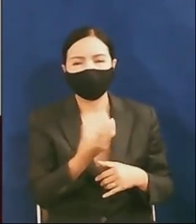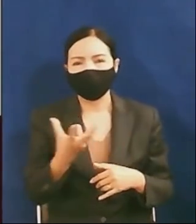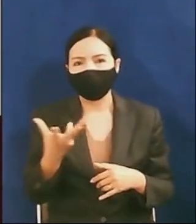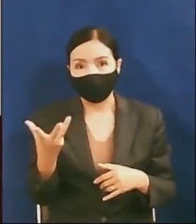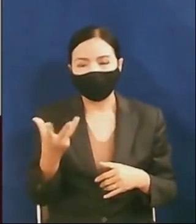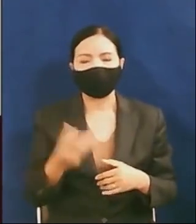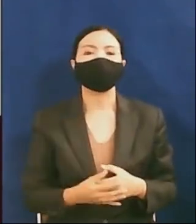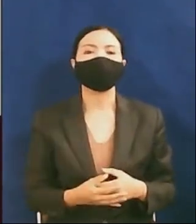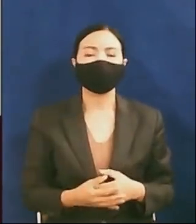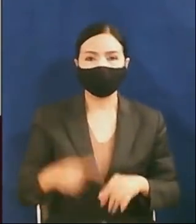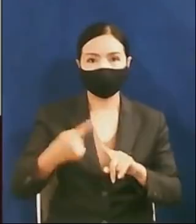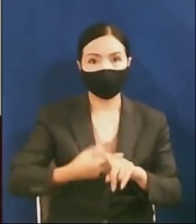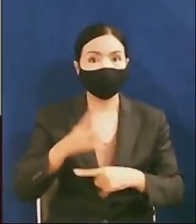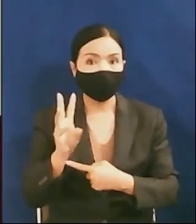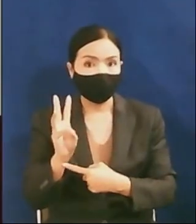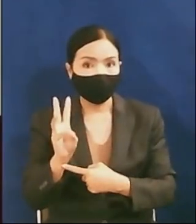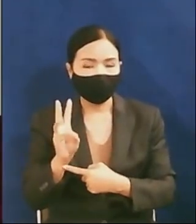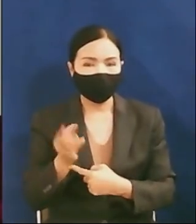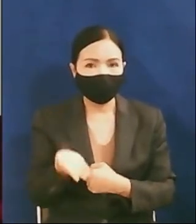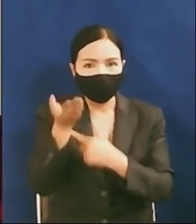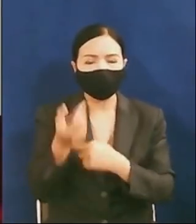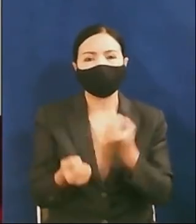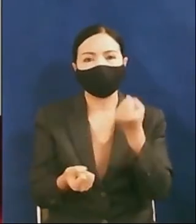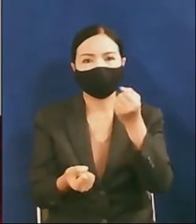ครับแล้วก็ในเดือนมิถุนายนขึ้นมาเป็น